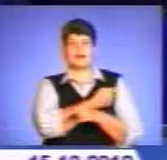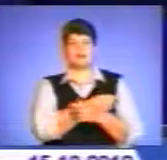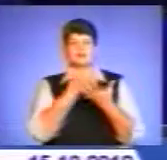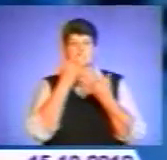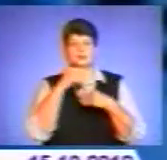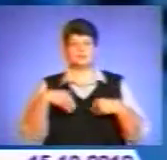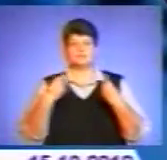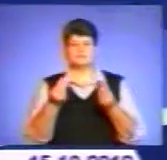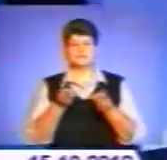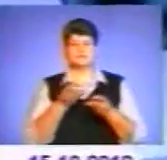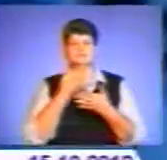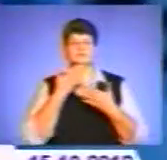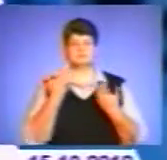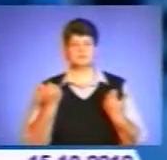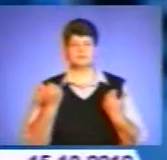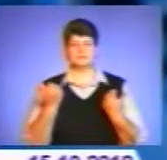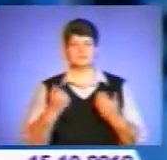немає.